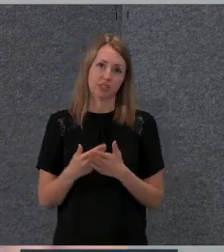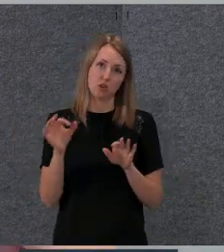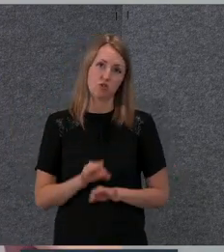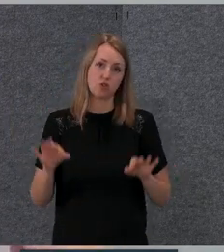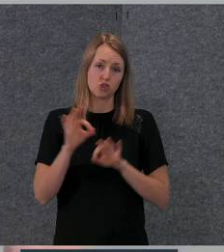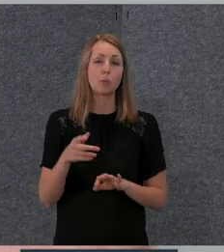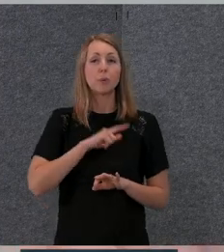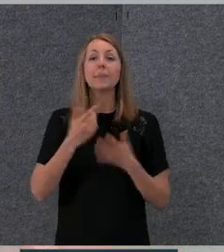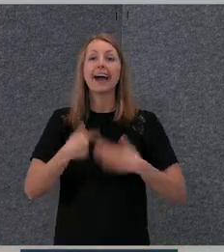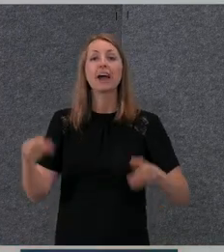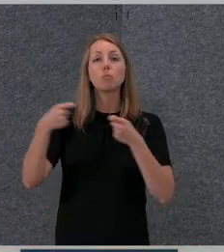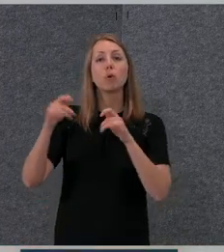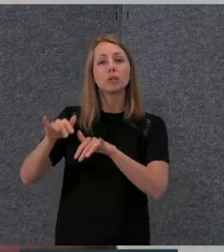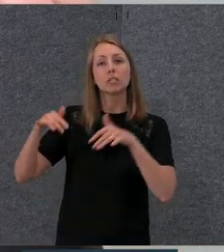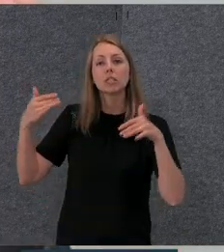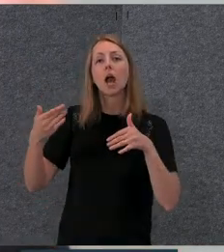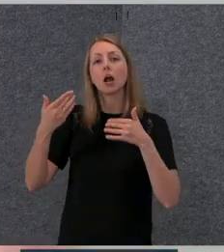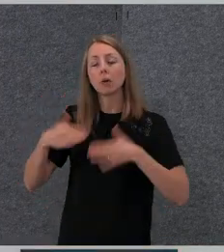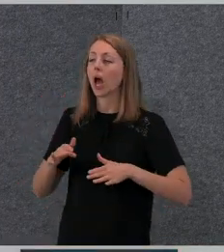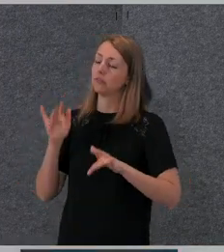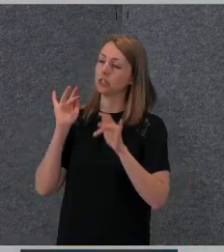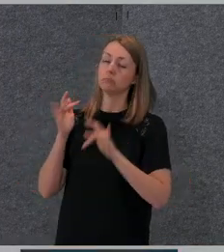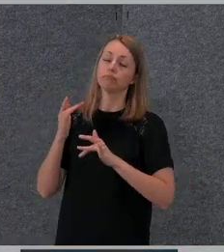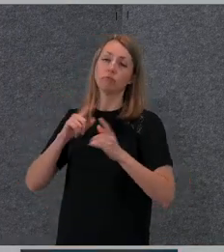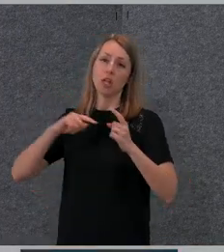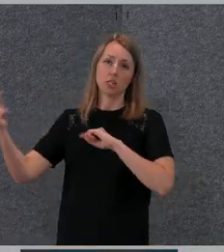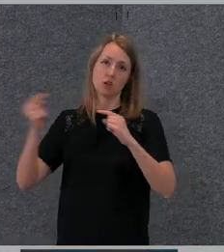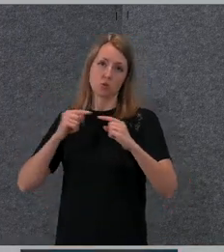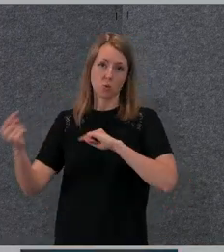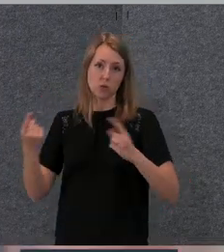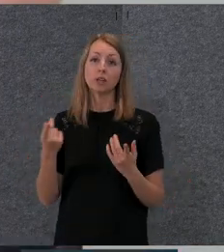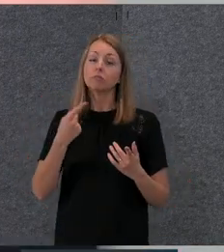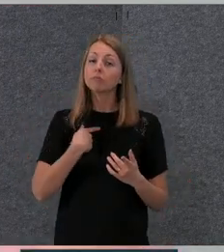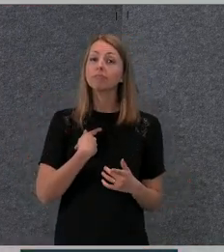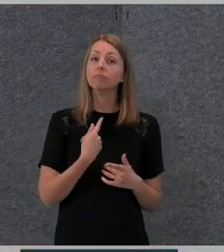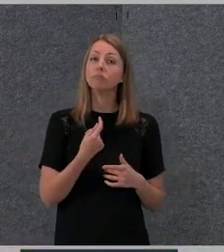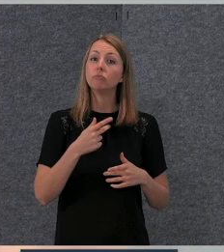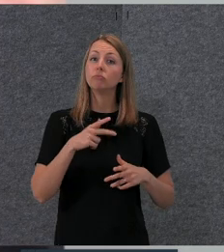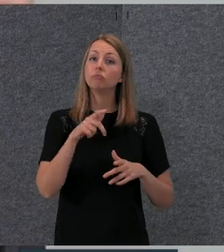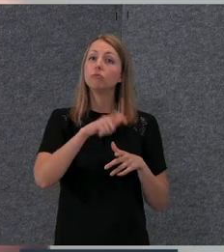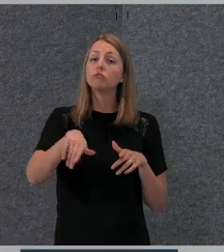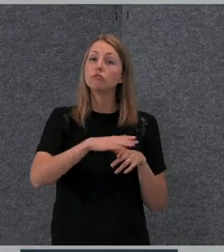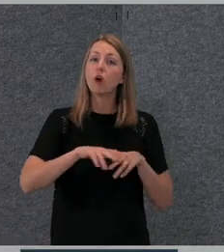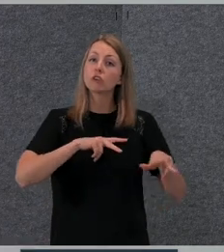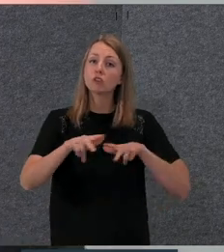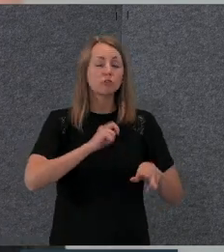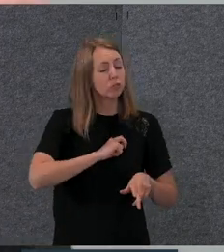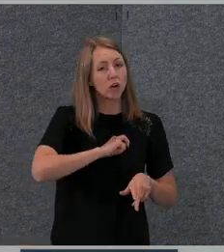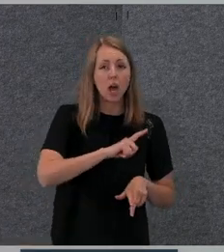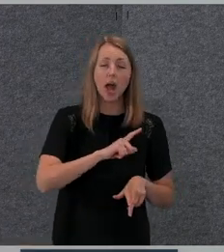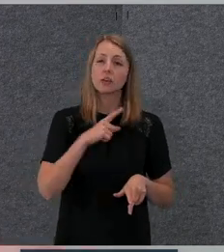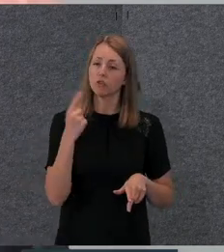im Deutschen Bundestag darüber, dass eine der reichsten Volkswirtschaften der Welt sich beteiligt an Ausgleich,